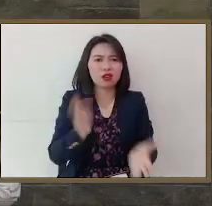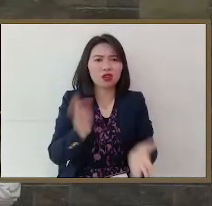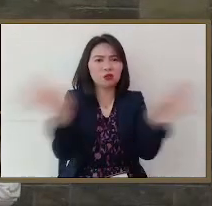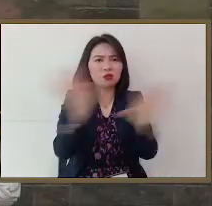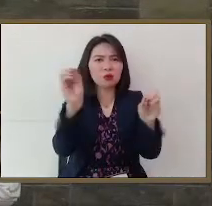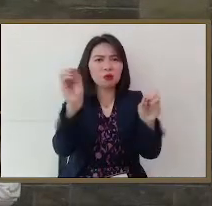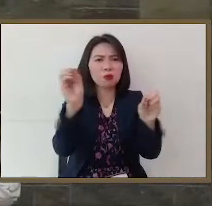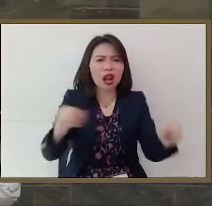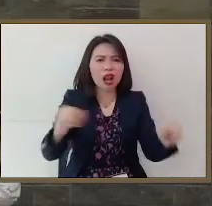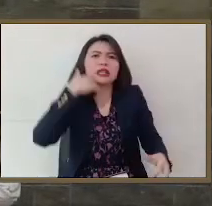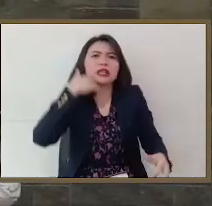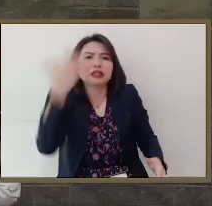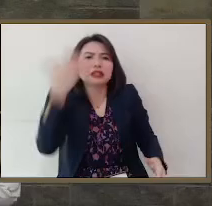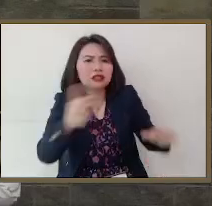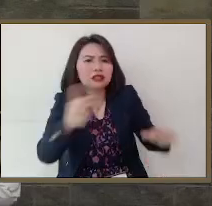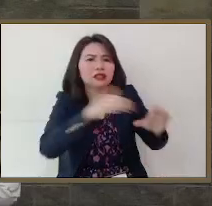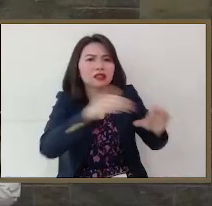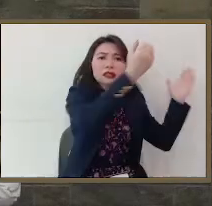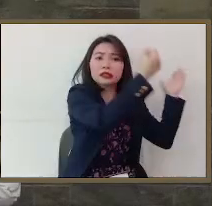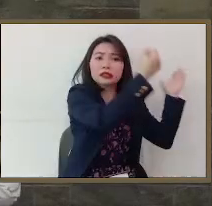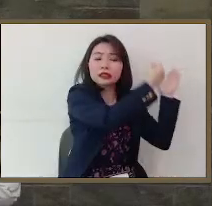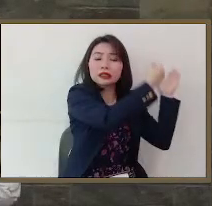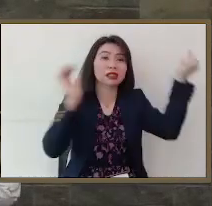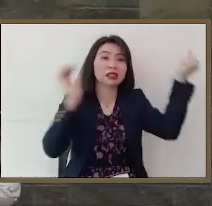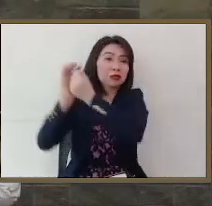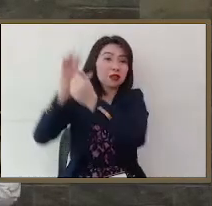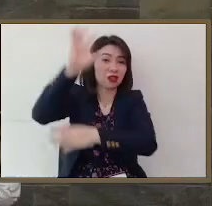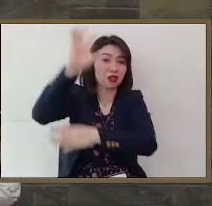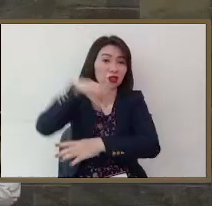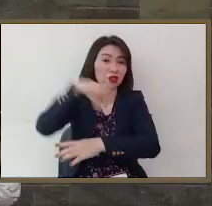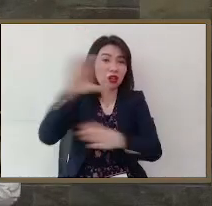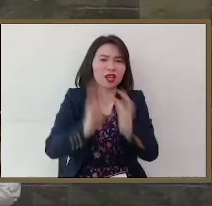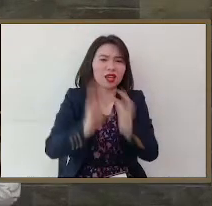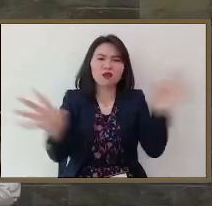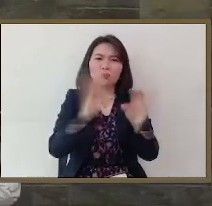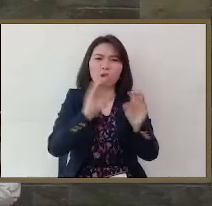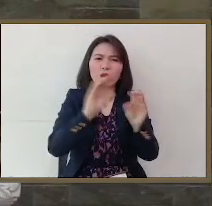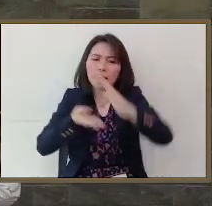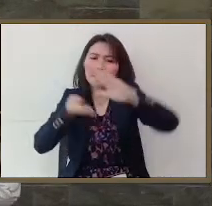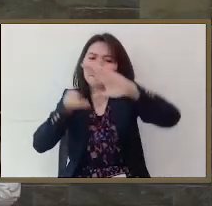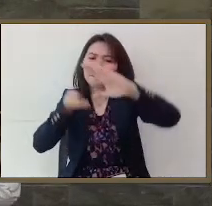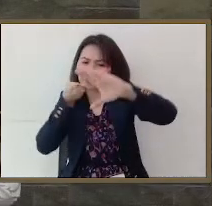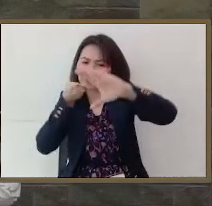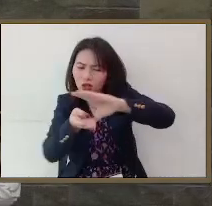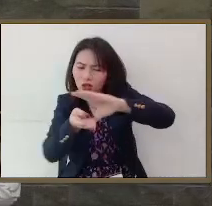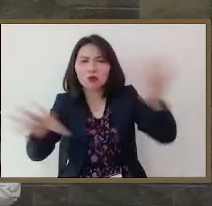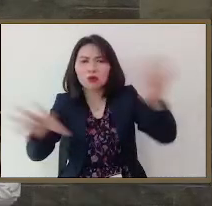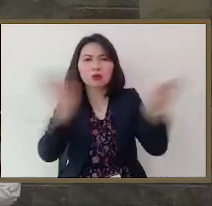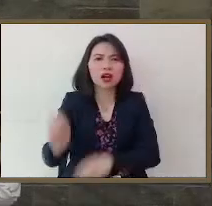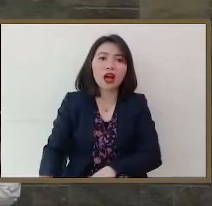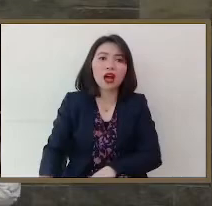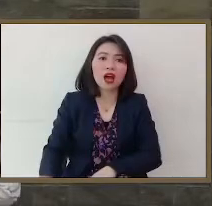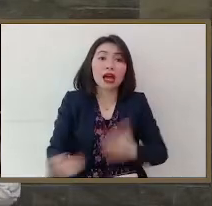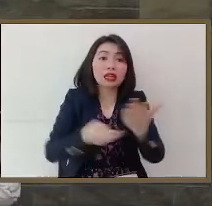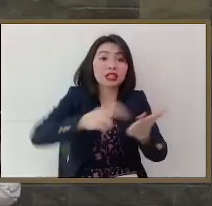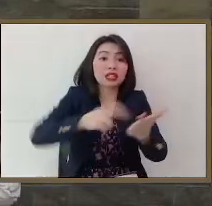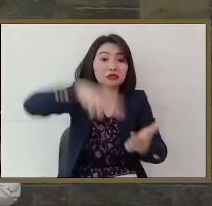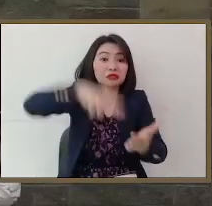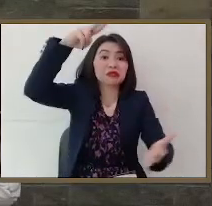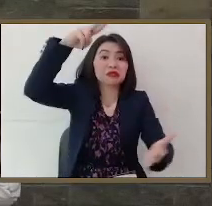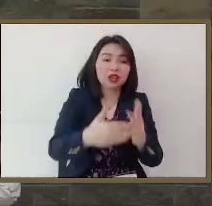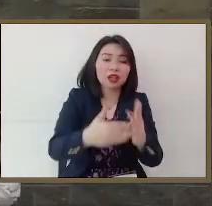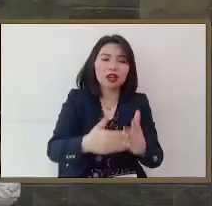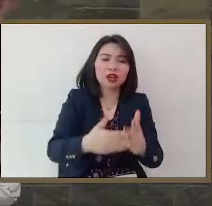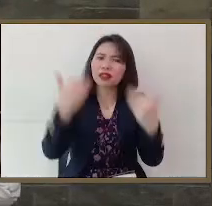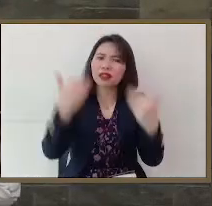walang dugong madadanak doon sa cross, kung walang mamamatay sa cross, walang ililibing. At kung walang ililibing, walang mabubuhay na maguli. Now, where